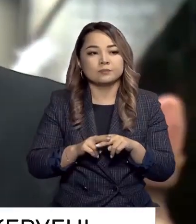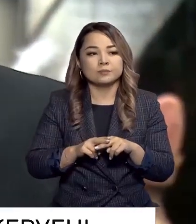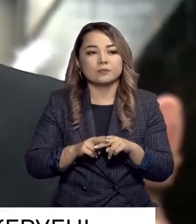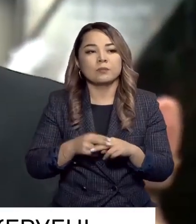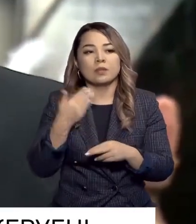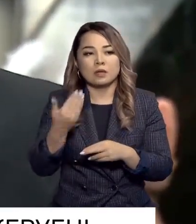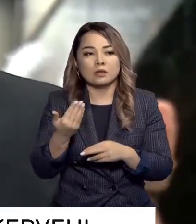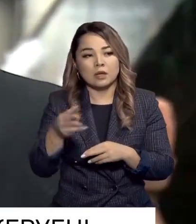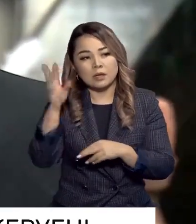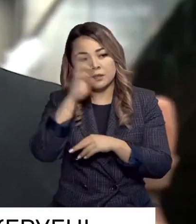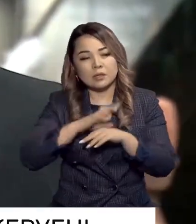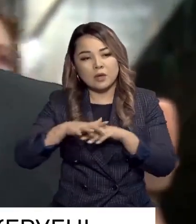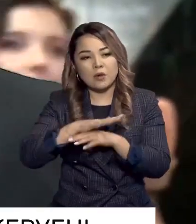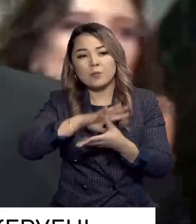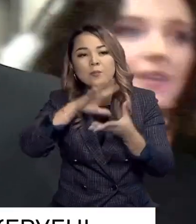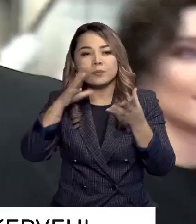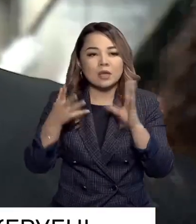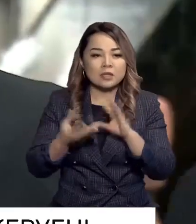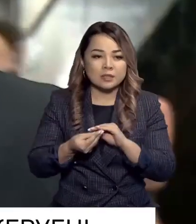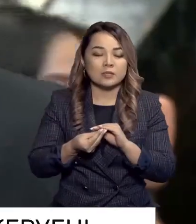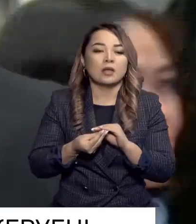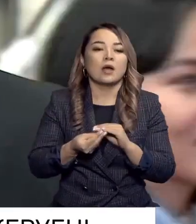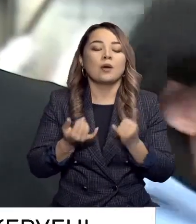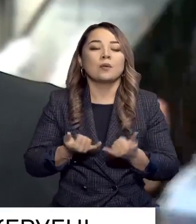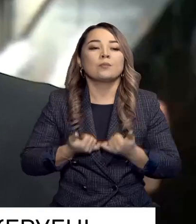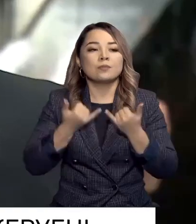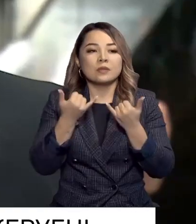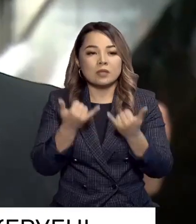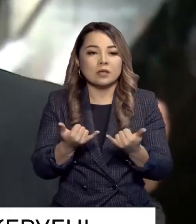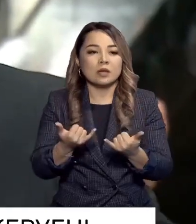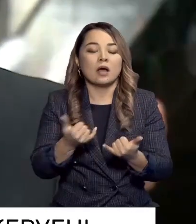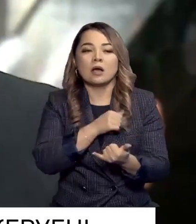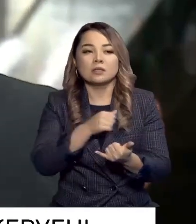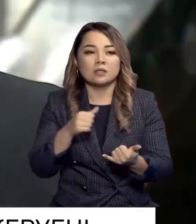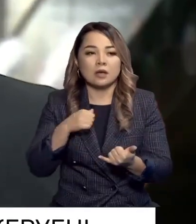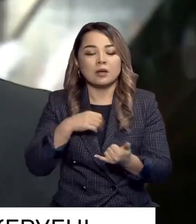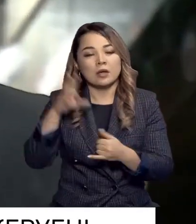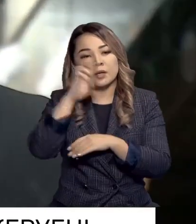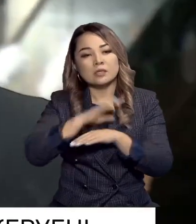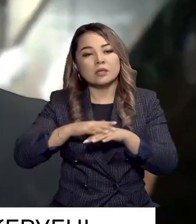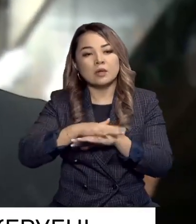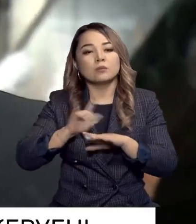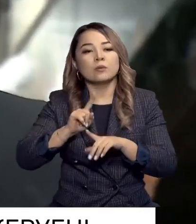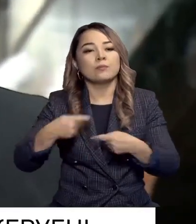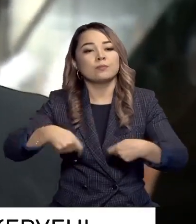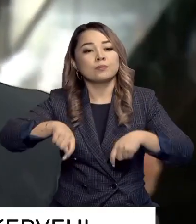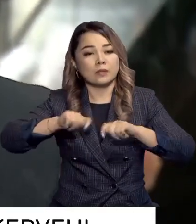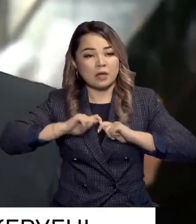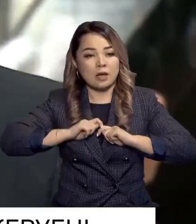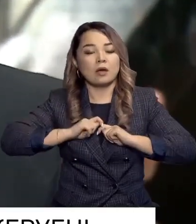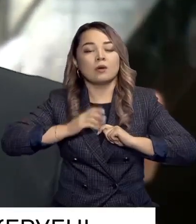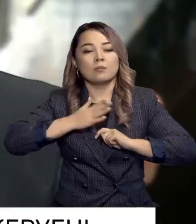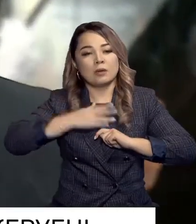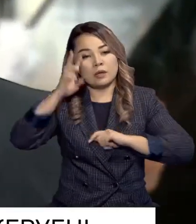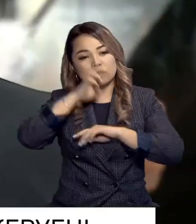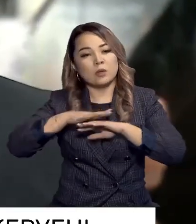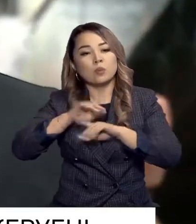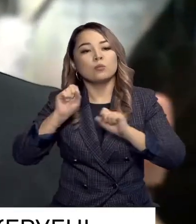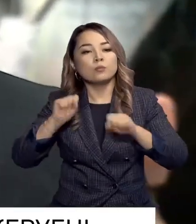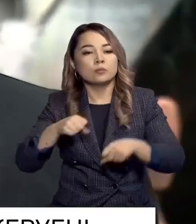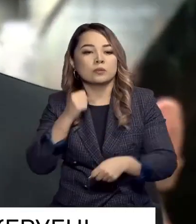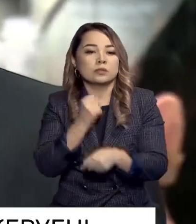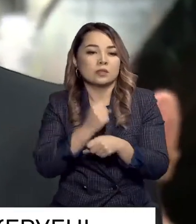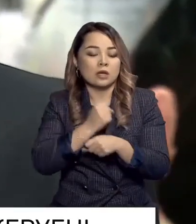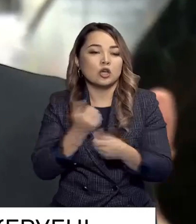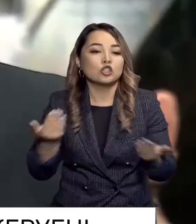елі үшін өзін түгелдей берген адамдар. Елім маған не берді деп емес, ел үшін мен не істей аламын деп